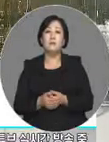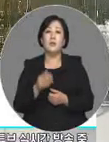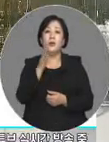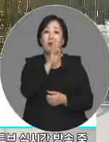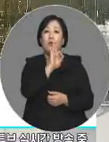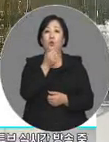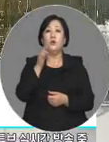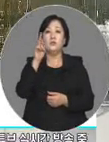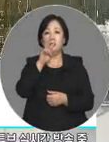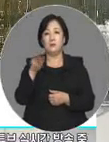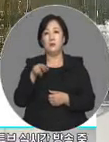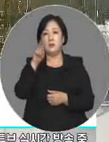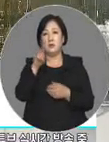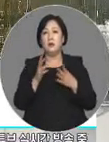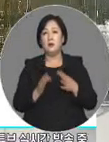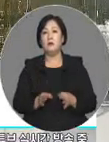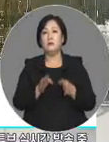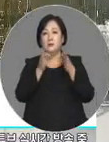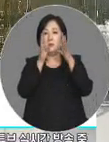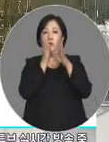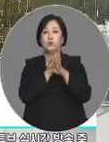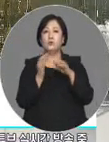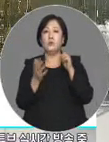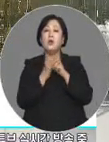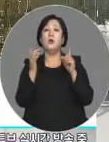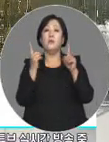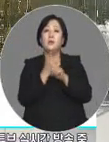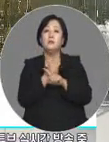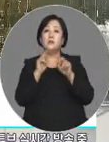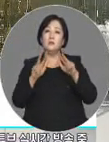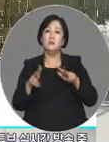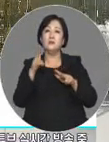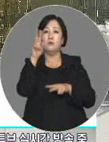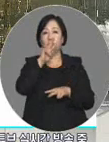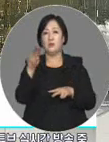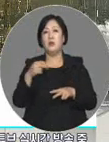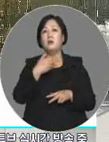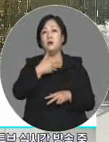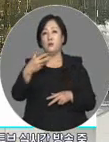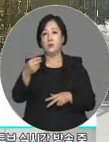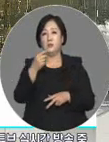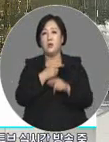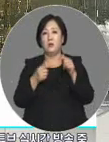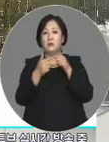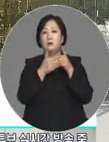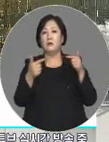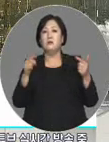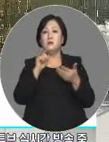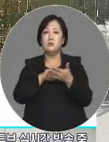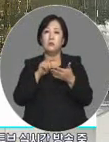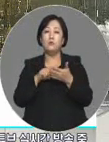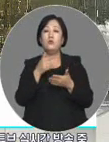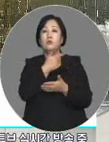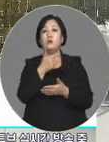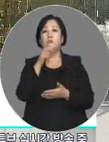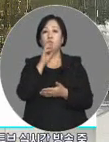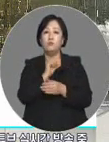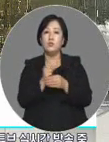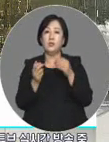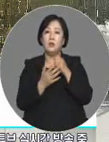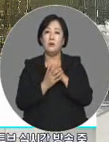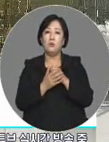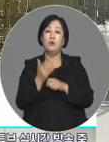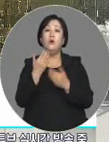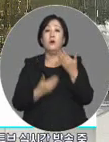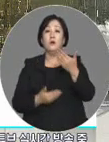원달러 환율이 연일 치솟으면서 달러 부채가 많은 울산 지역 기업들의 재무 상황에 비상이 걸렸습니다. 달러 거래가